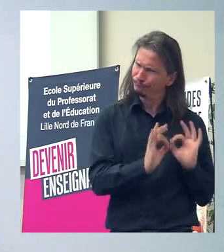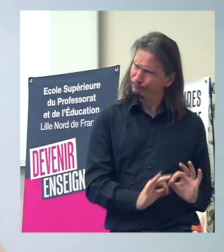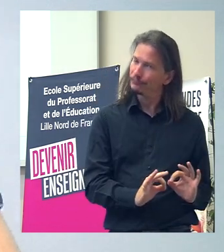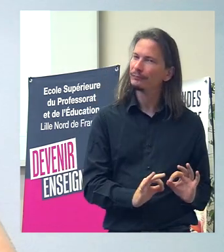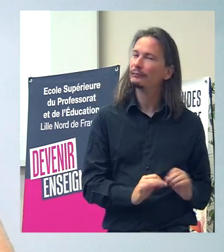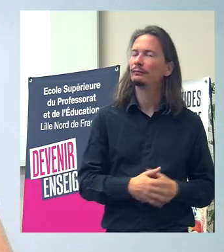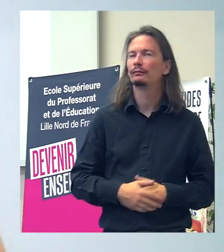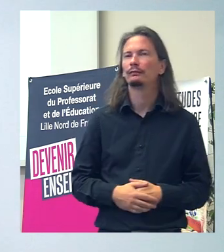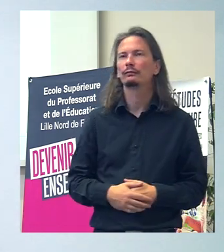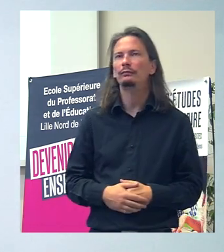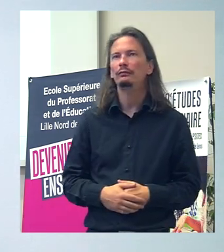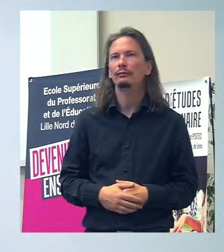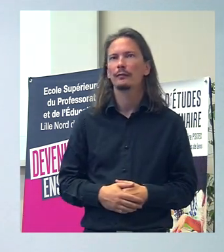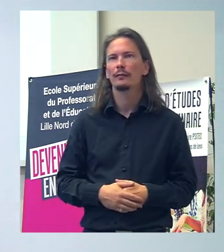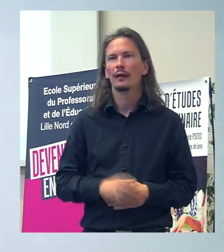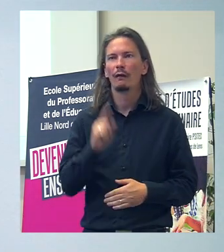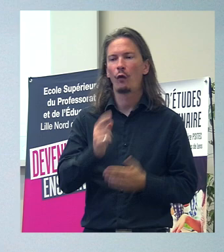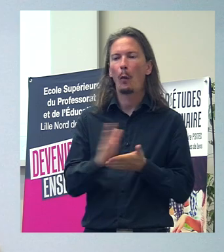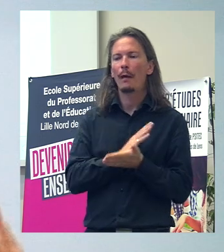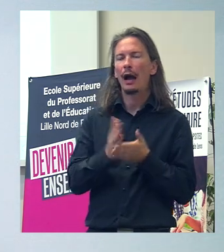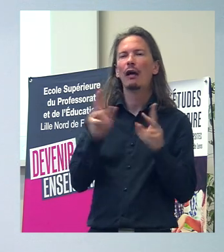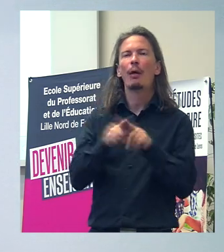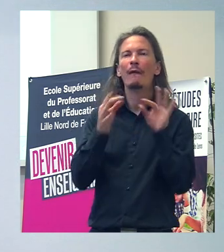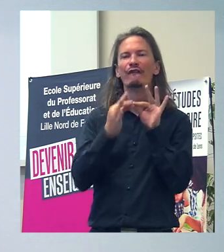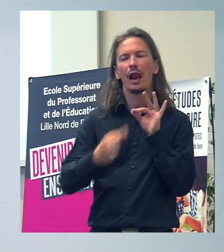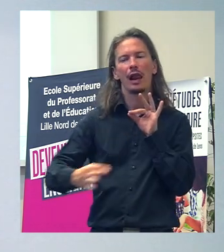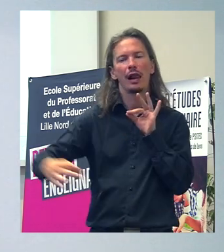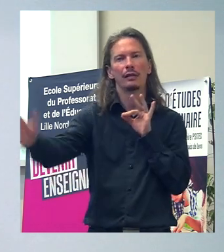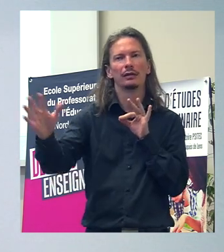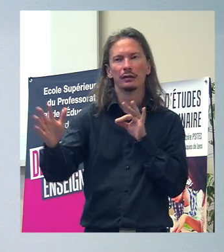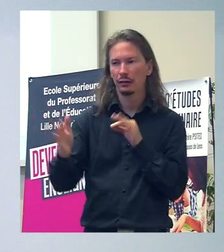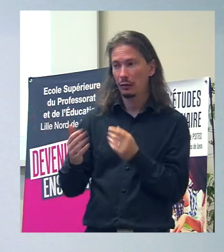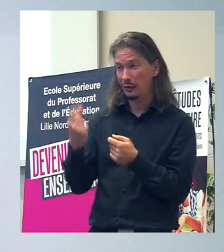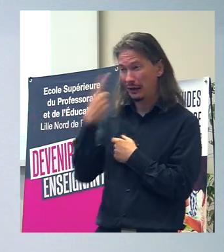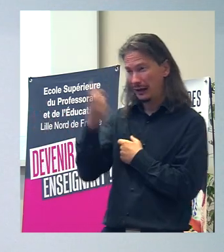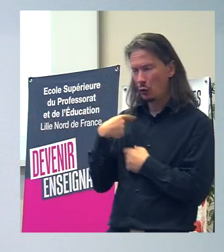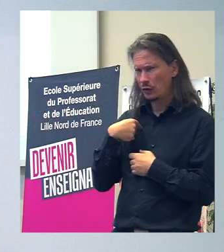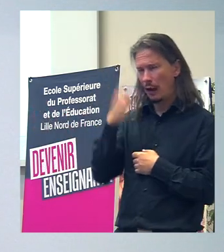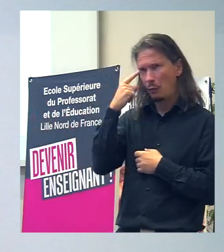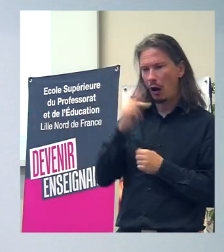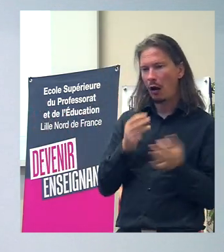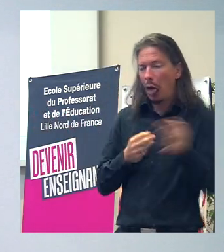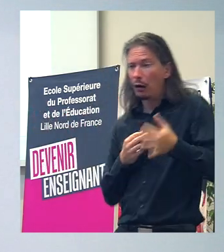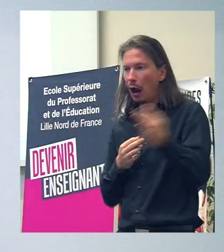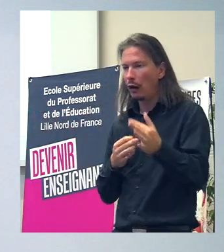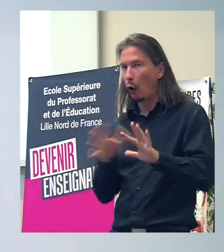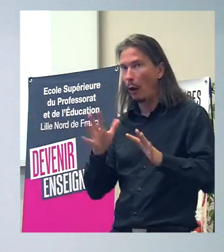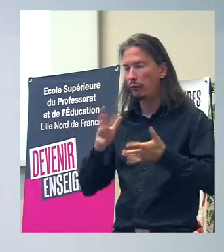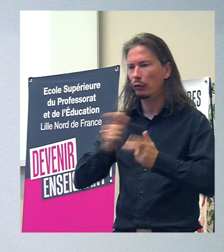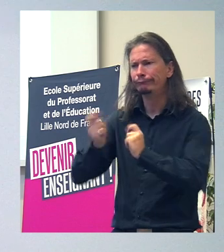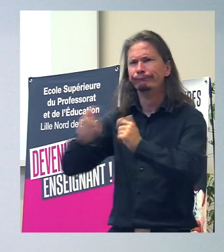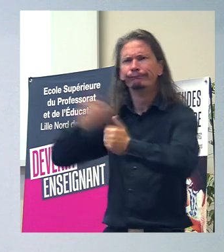doit préparer tout le fil conducteur, comment il va faire rebondir la discussion, comment il